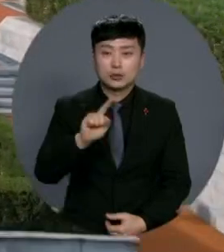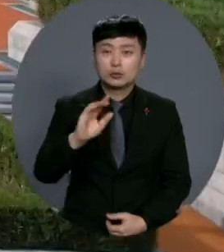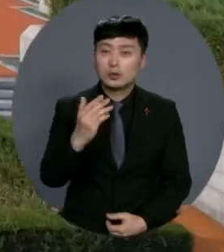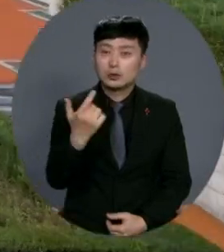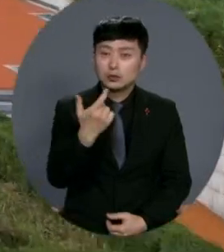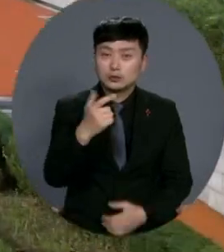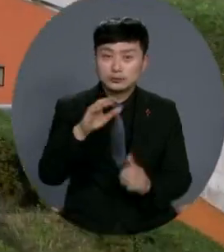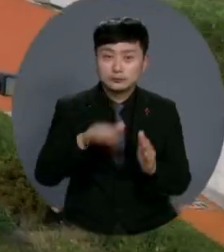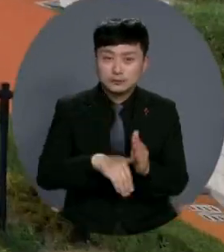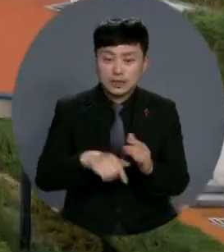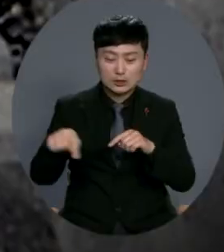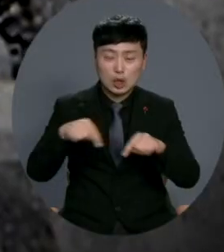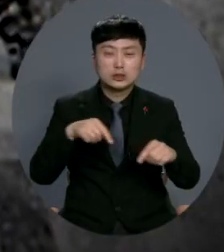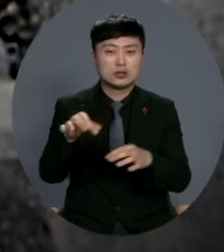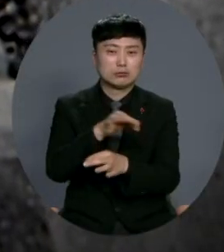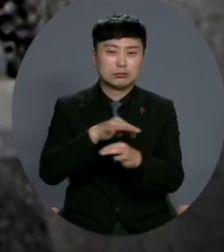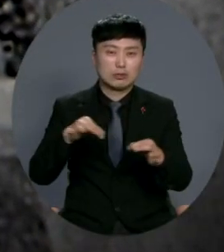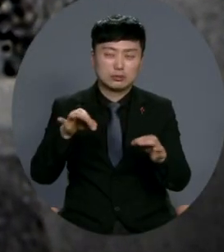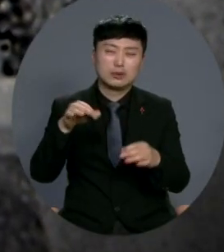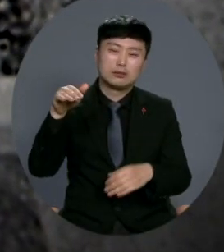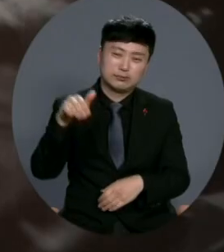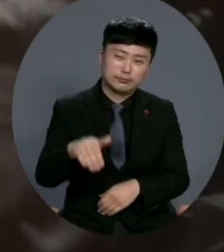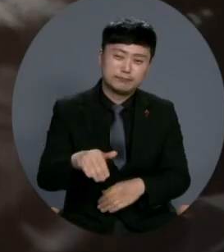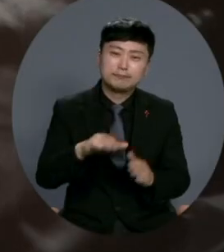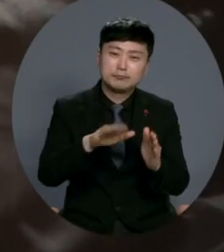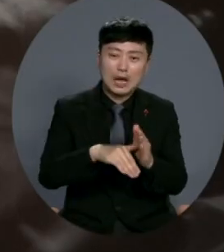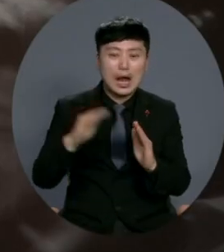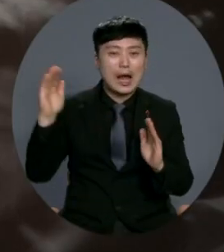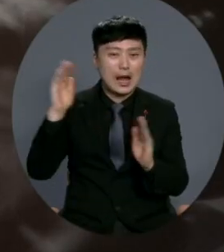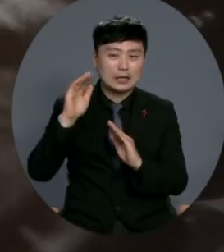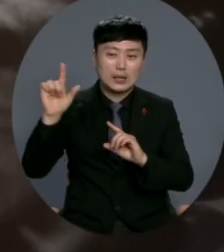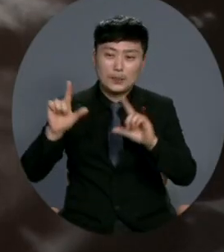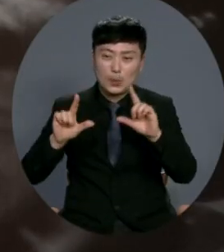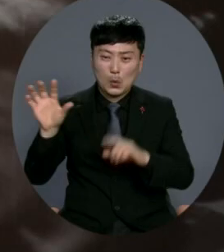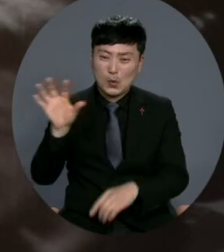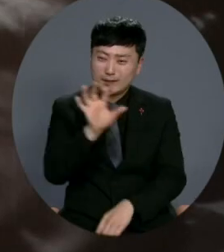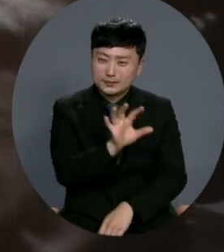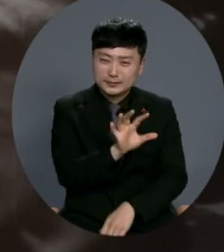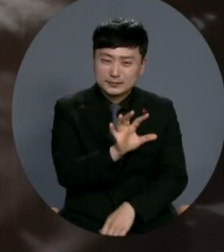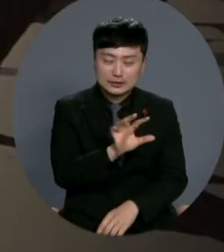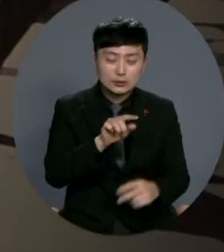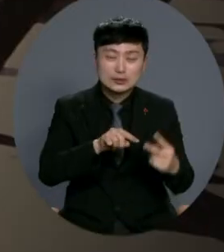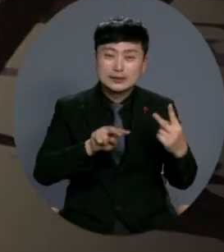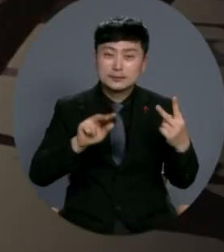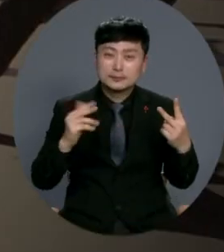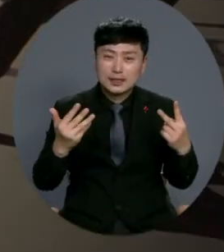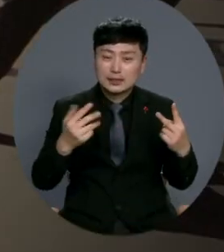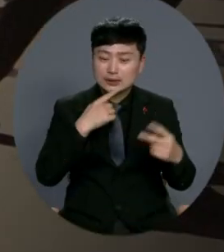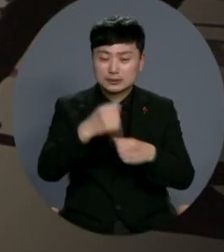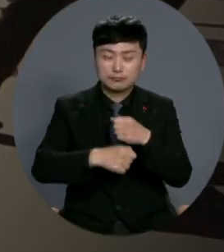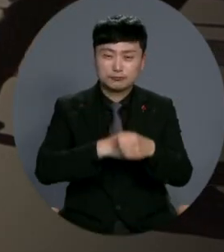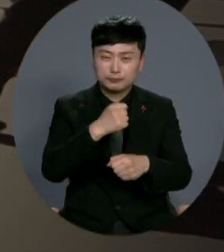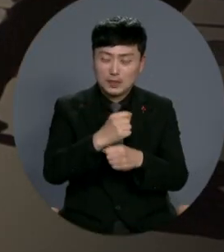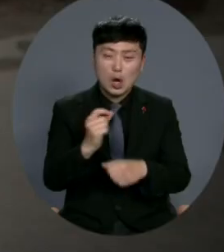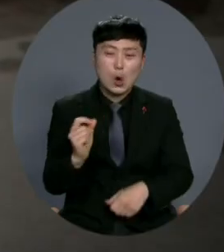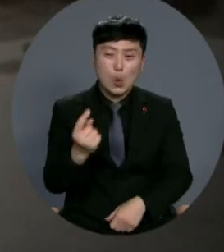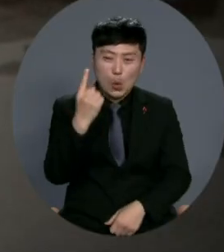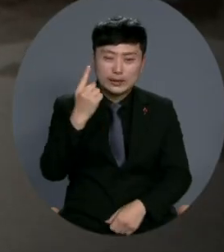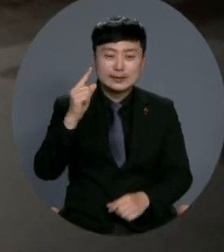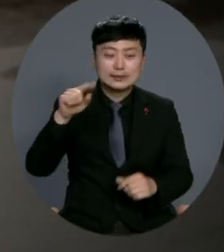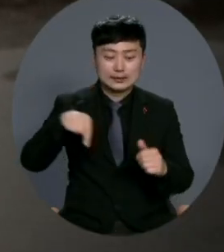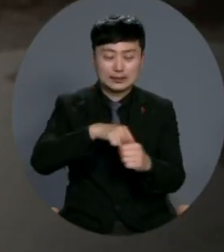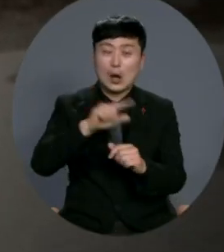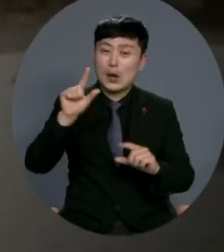1960년 당시 정치 경제적으로 어려웠던 시대를 산 학생들의 모습을 통해 2.28 민주운동이 일어날 수밖에 없었던